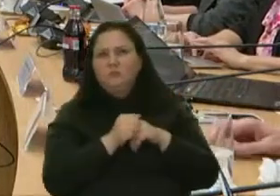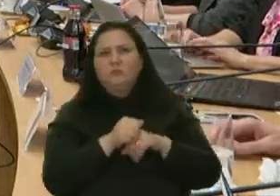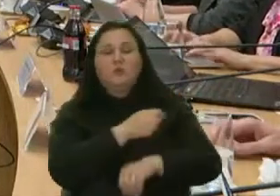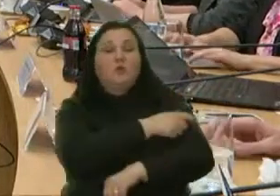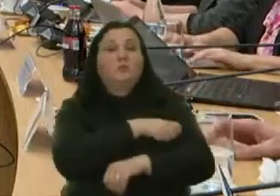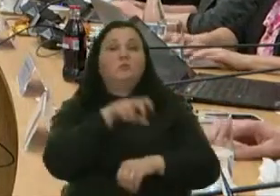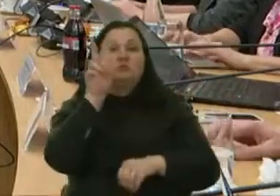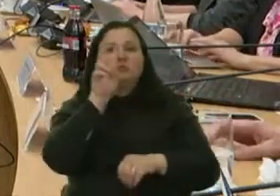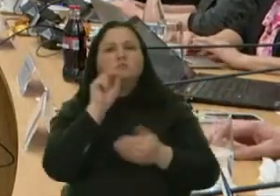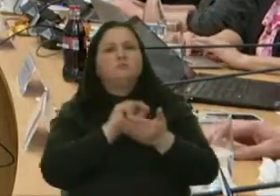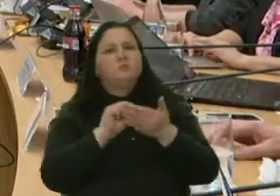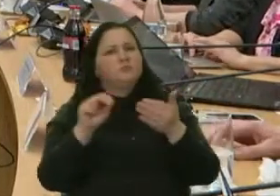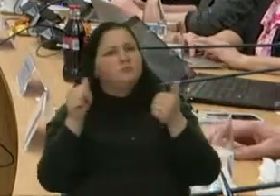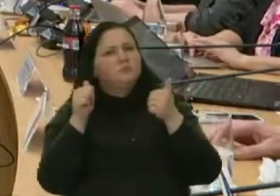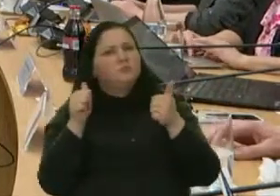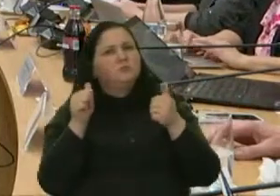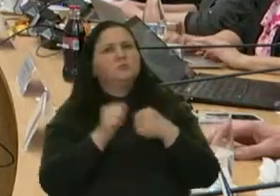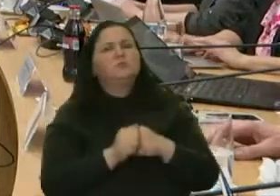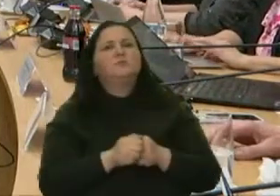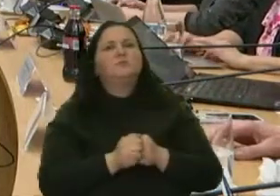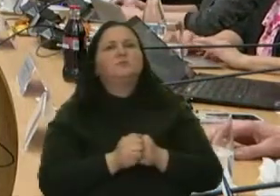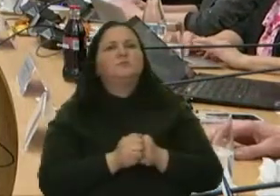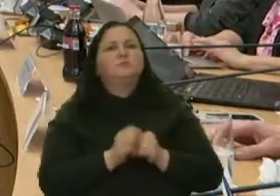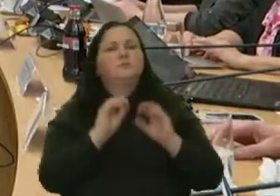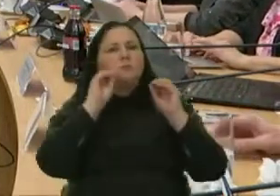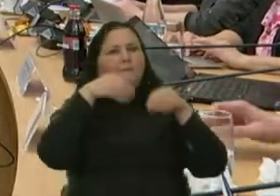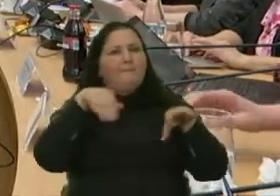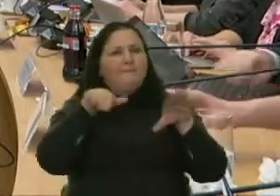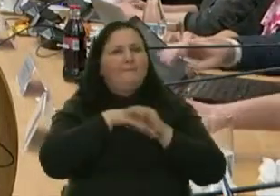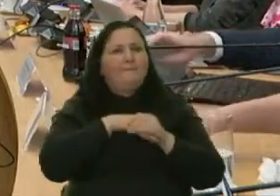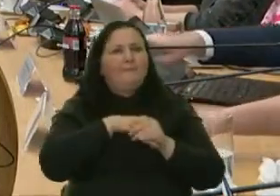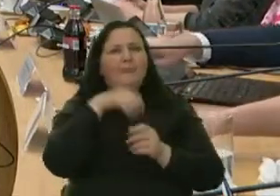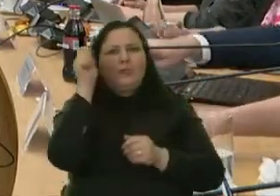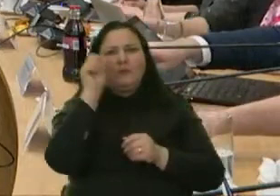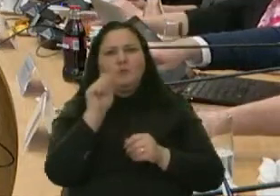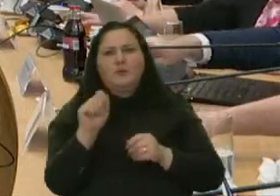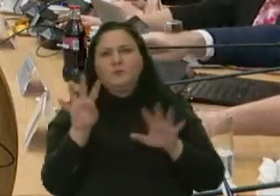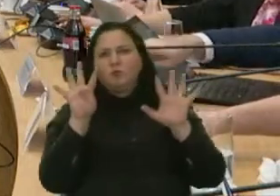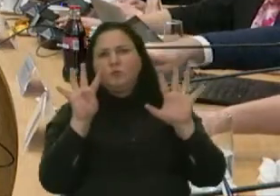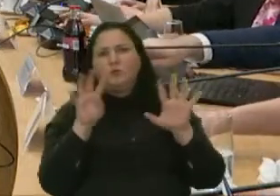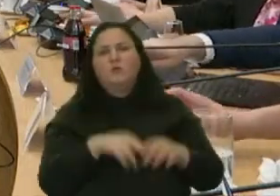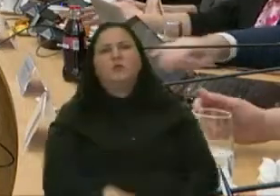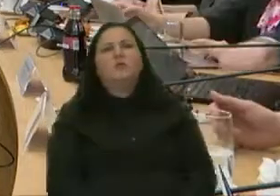Comisia 2 Comisia juridică aviz favorabil supun la vot proiectul numărul